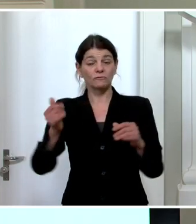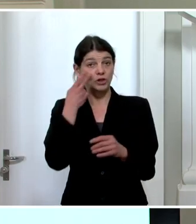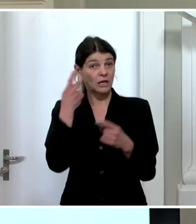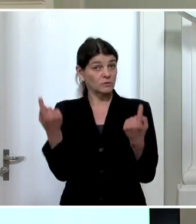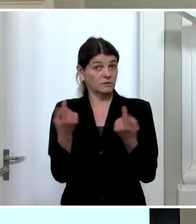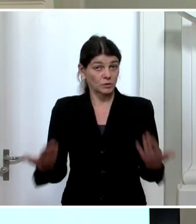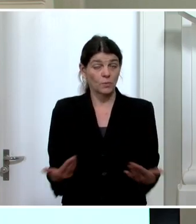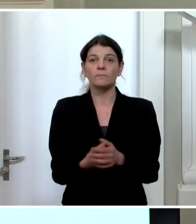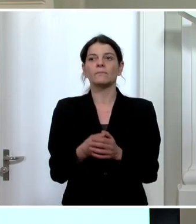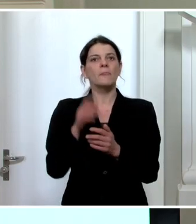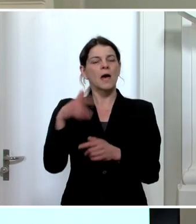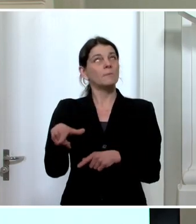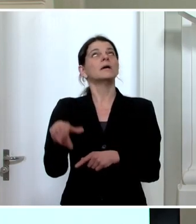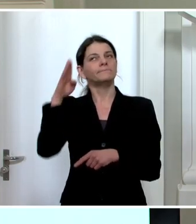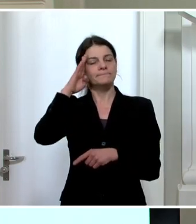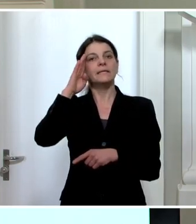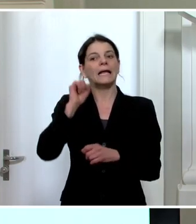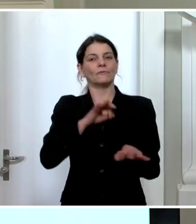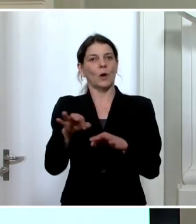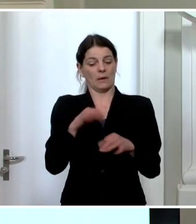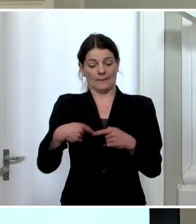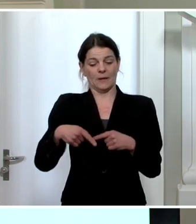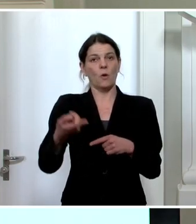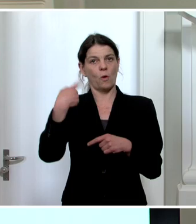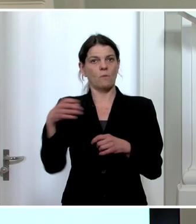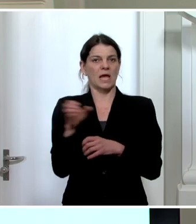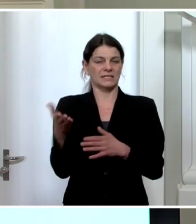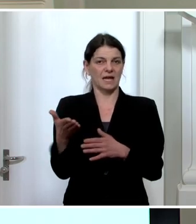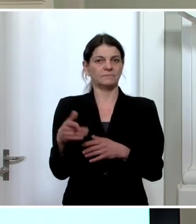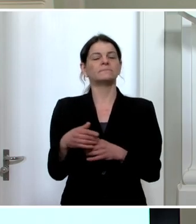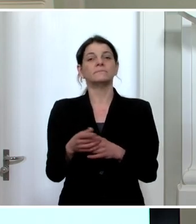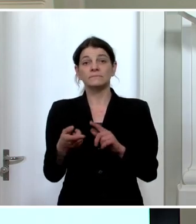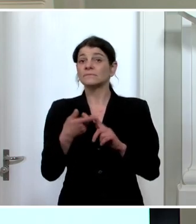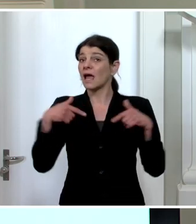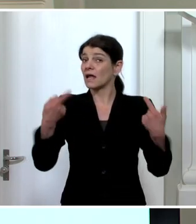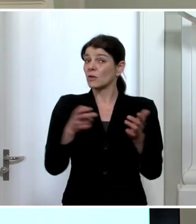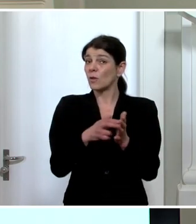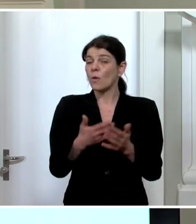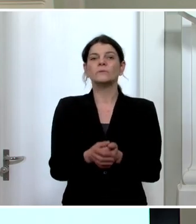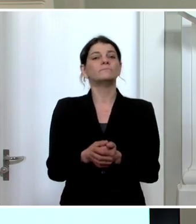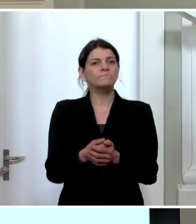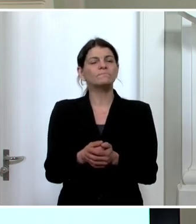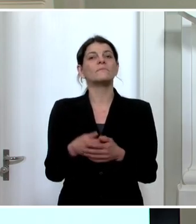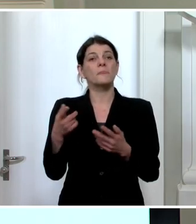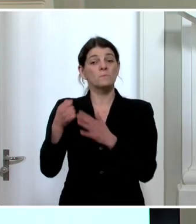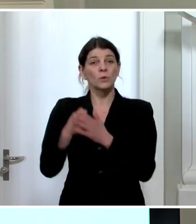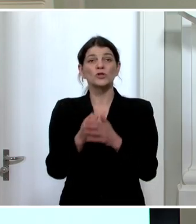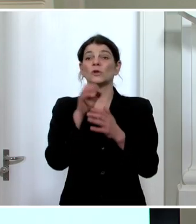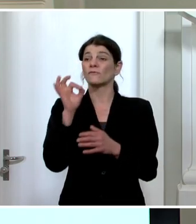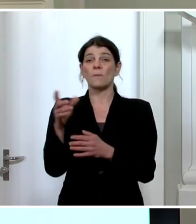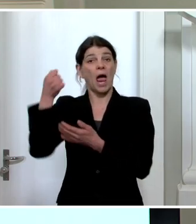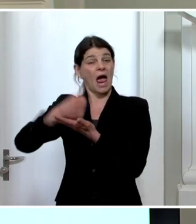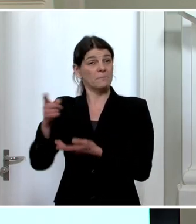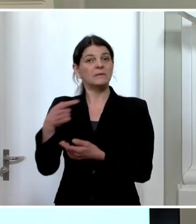auf absehbare Einsätze vorbereiten können. Zum anderen ist mit Unterstützung des Amtes